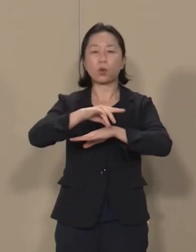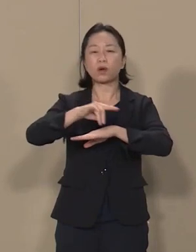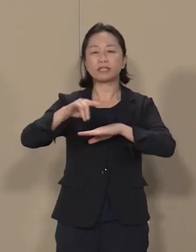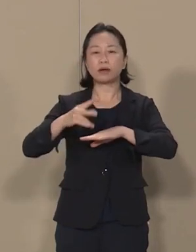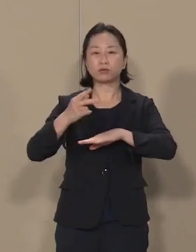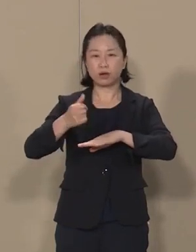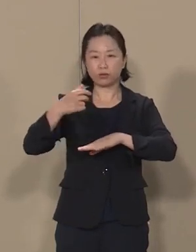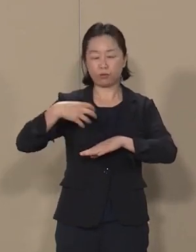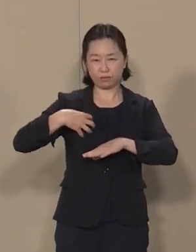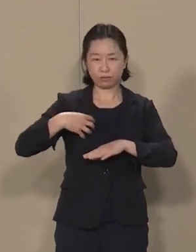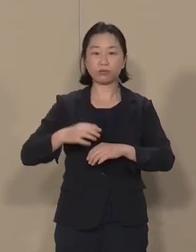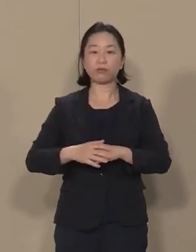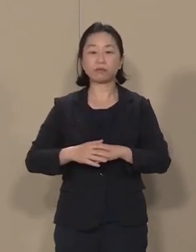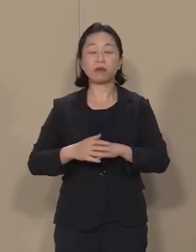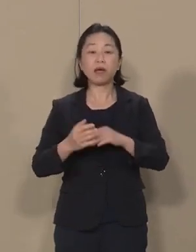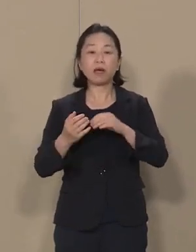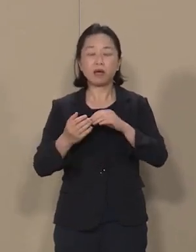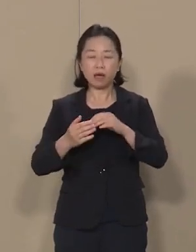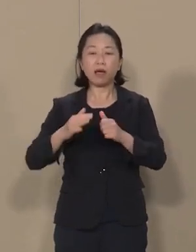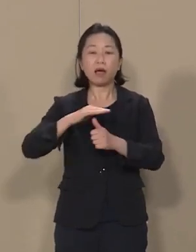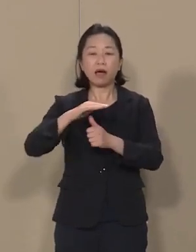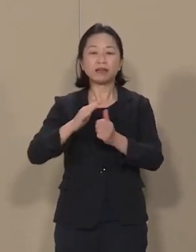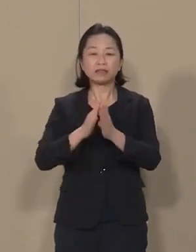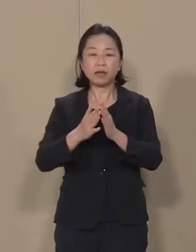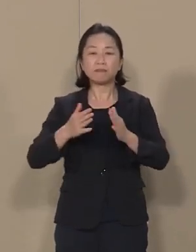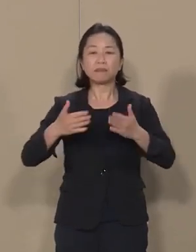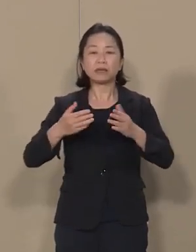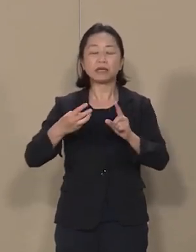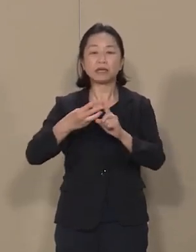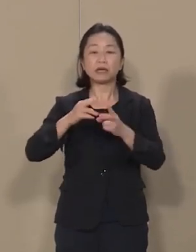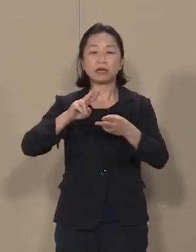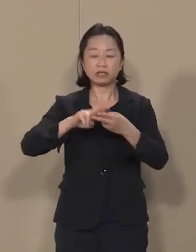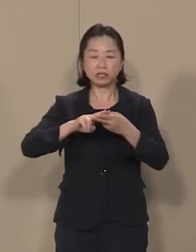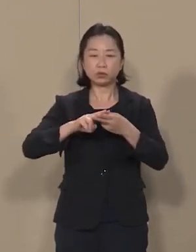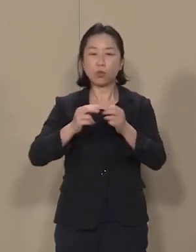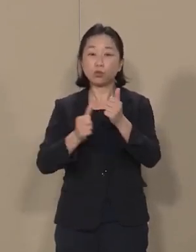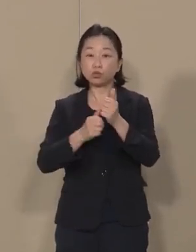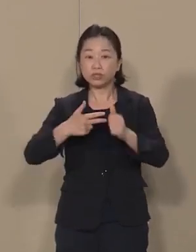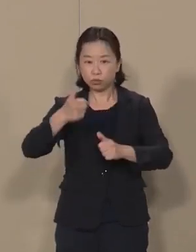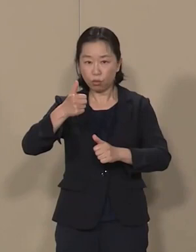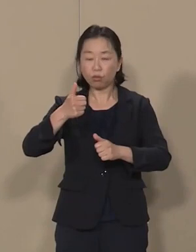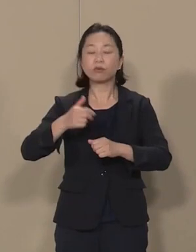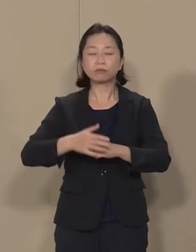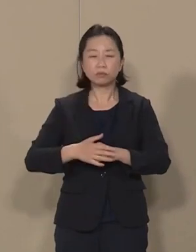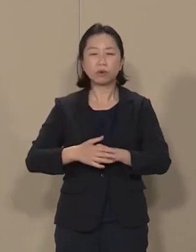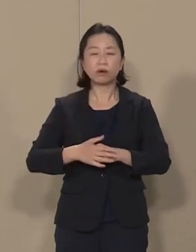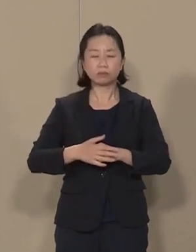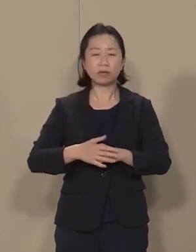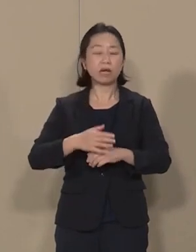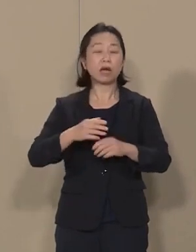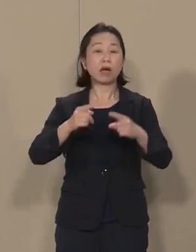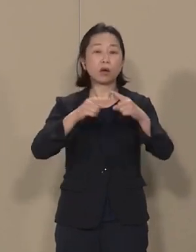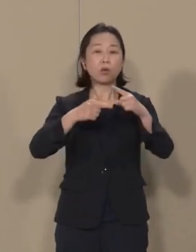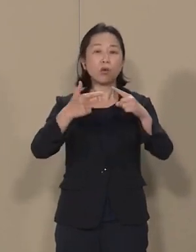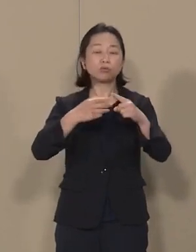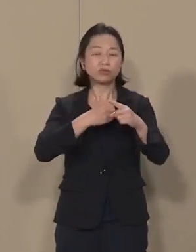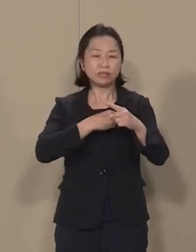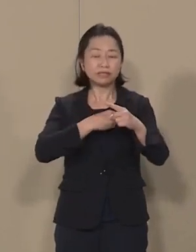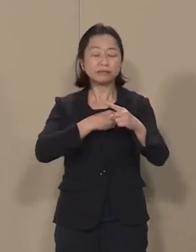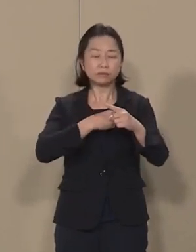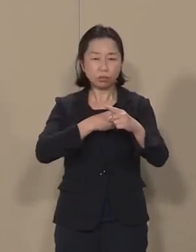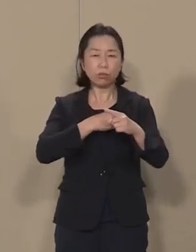長そして愛知県春日井市の副市長そして地方公務員の幹部研修をする父大学校では